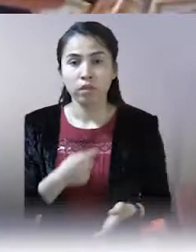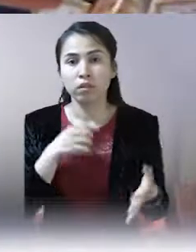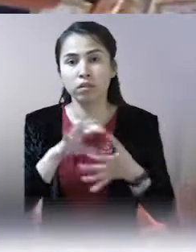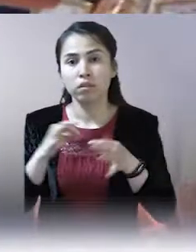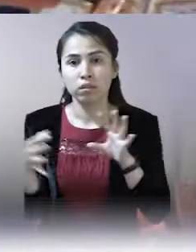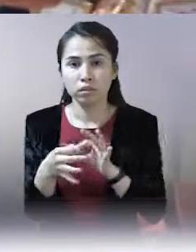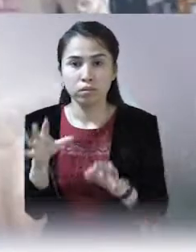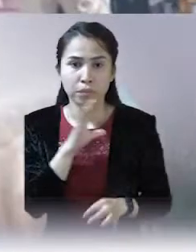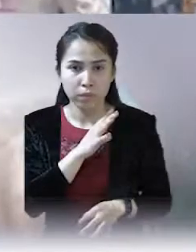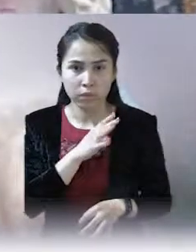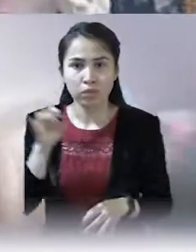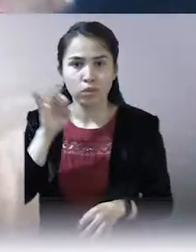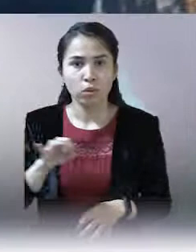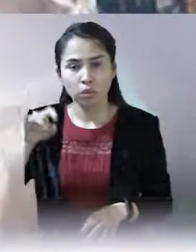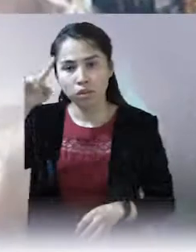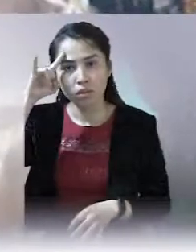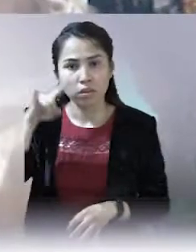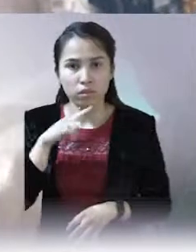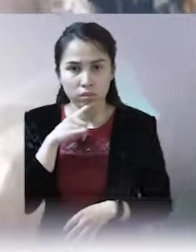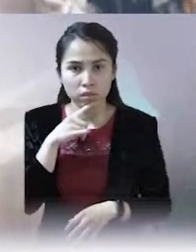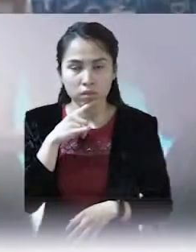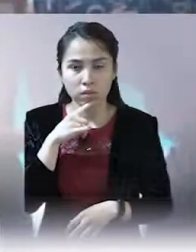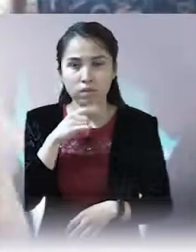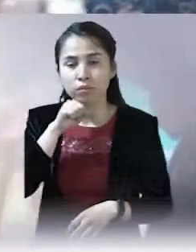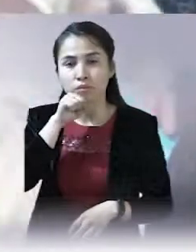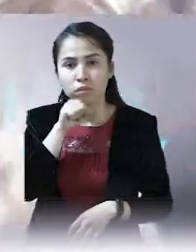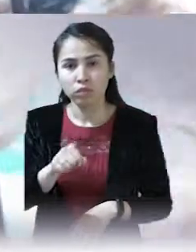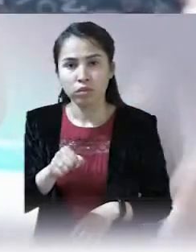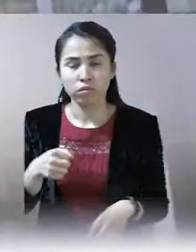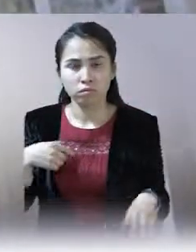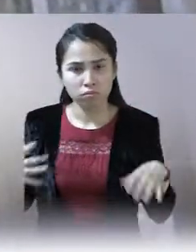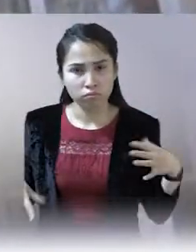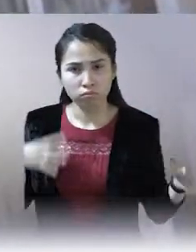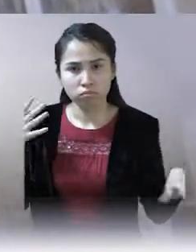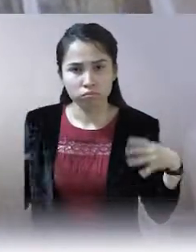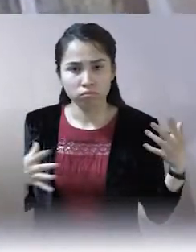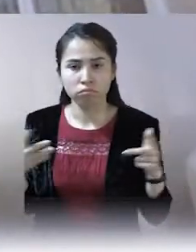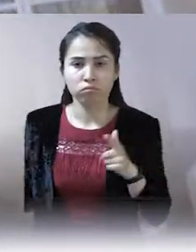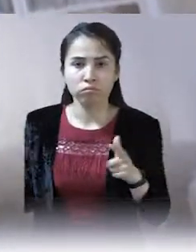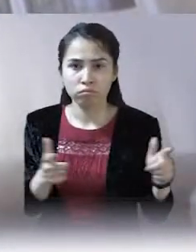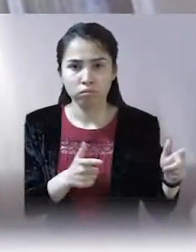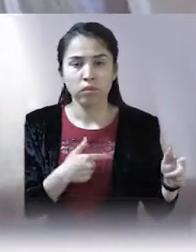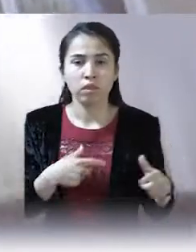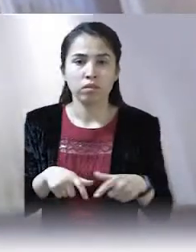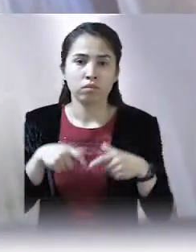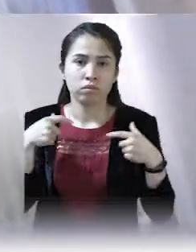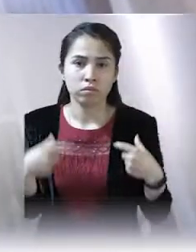дженерики мельба и а второе место завоевали учащийся мирбек turn back off иуда напирали нургали сабитов азат быть и мир 77